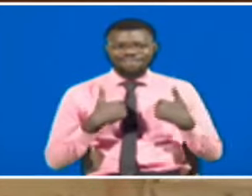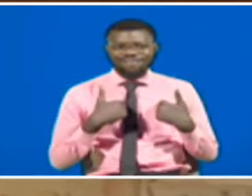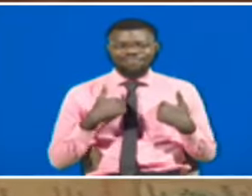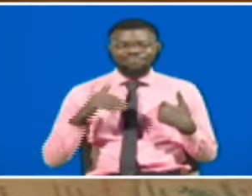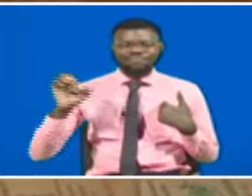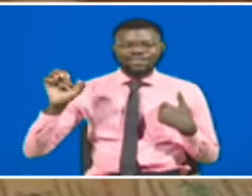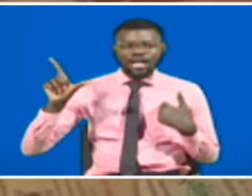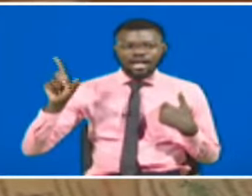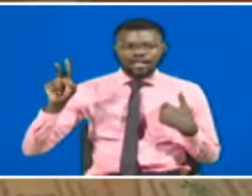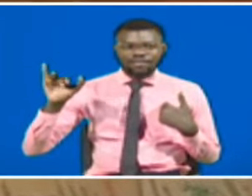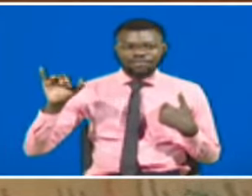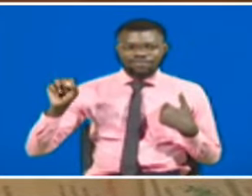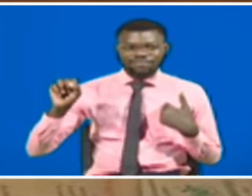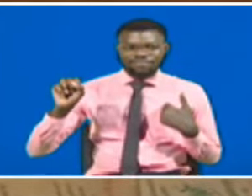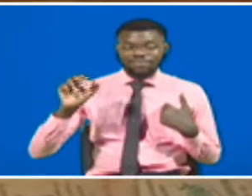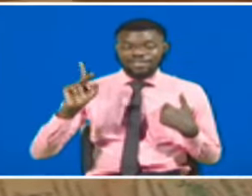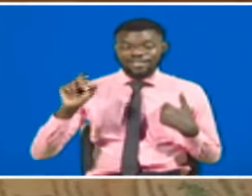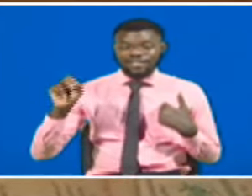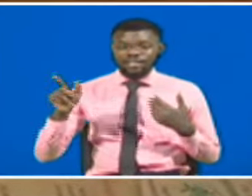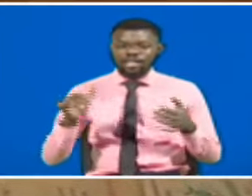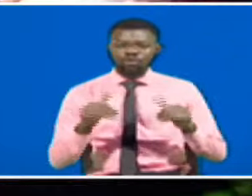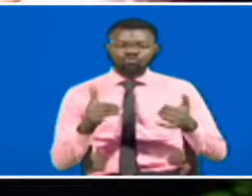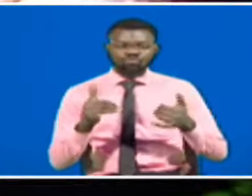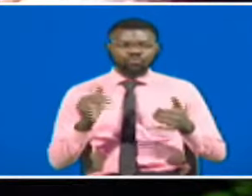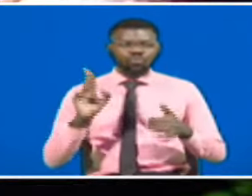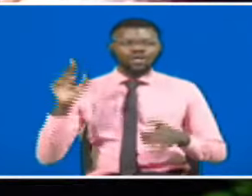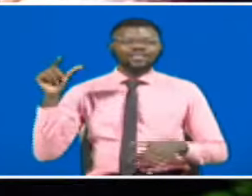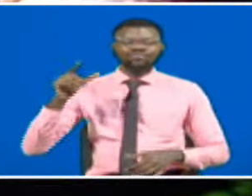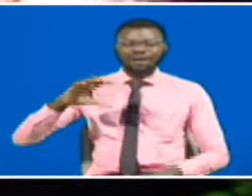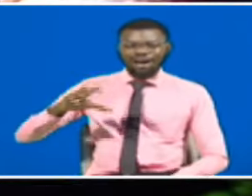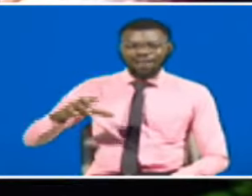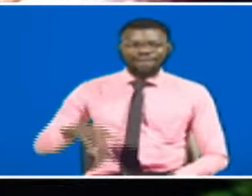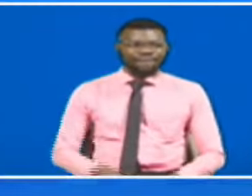katika kaunti ya Singisho. Huku vyuo vya anuai